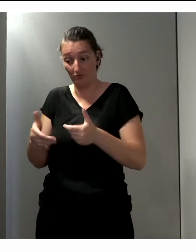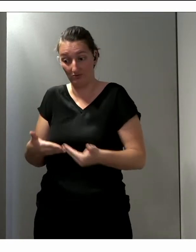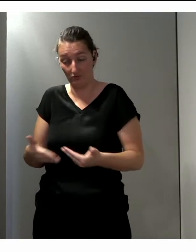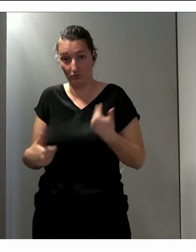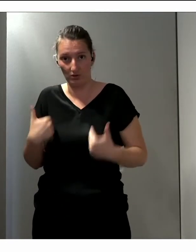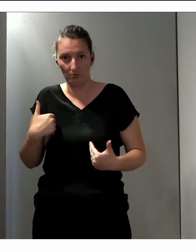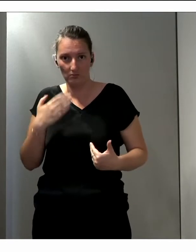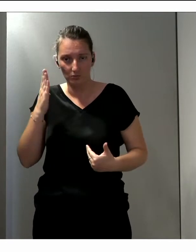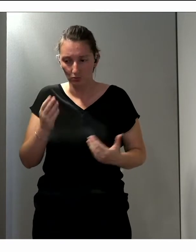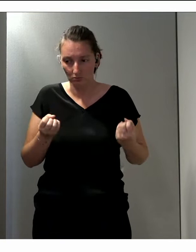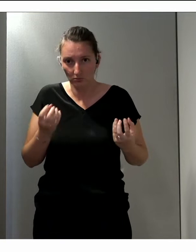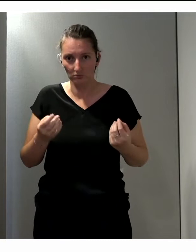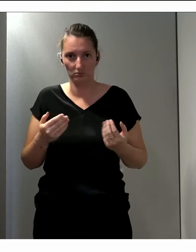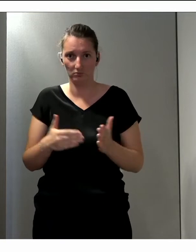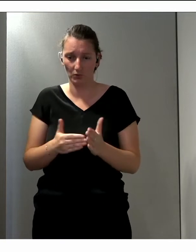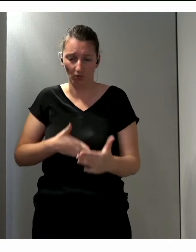très souvent,